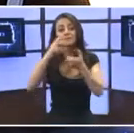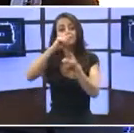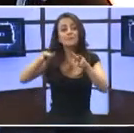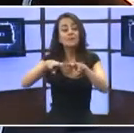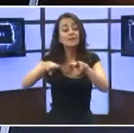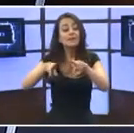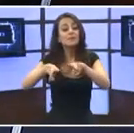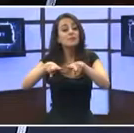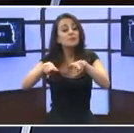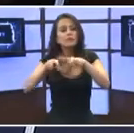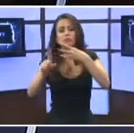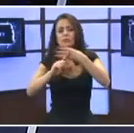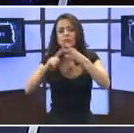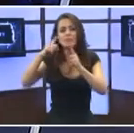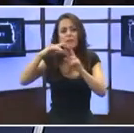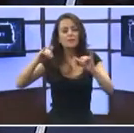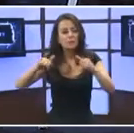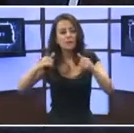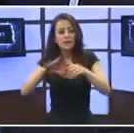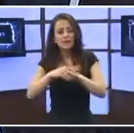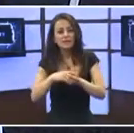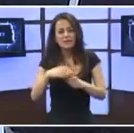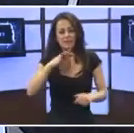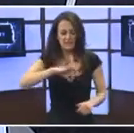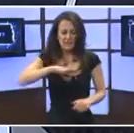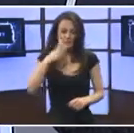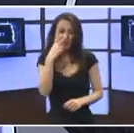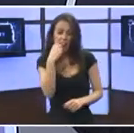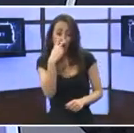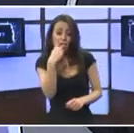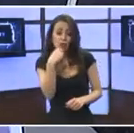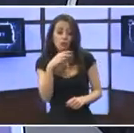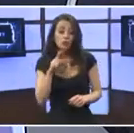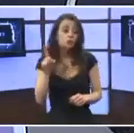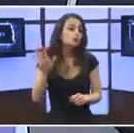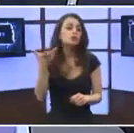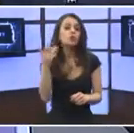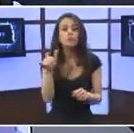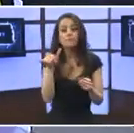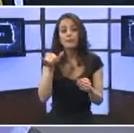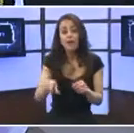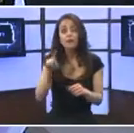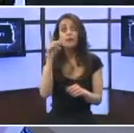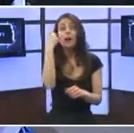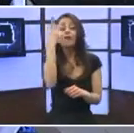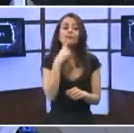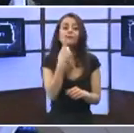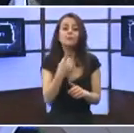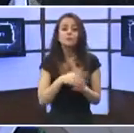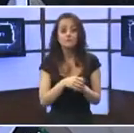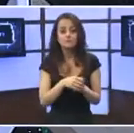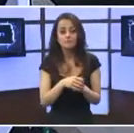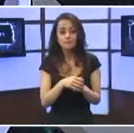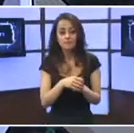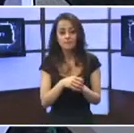oğlu çıkartıp oynattığımda içimden ağlayarak okurum böyle o şarkıyı. Çünkü hani hak bilir ama tabii ki bizim mesela